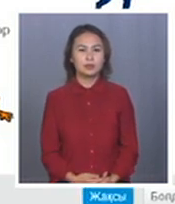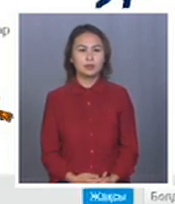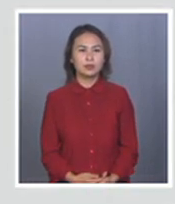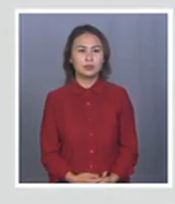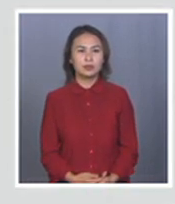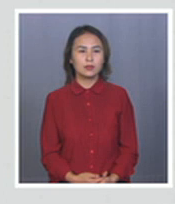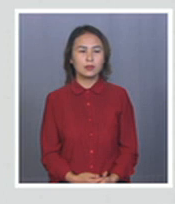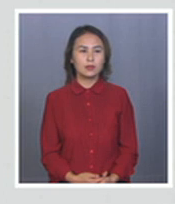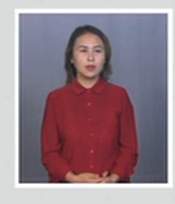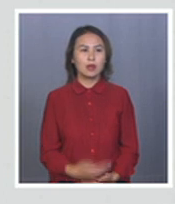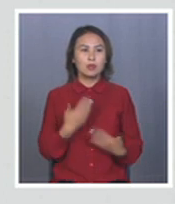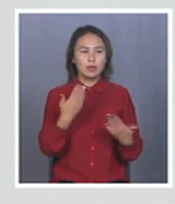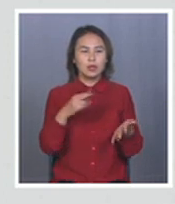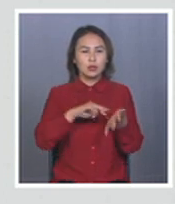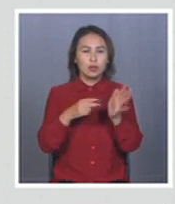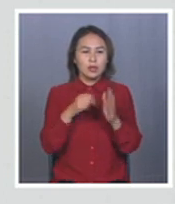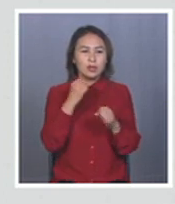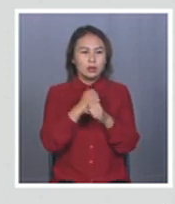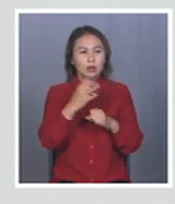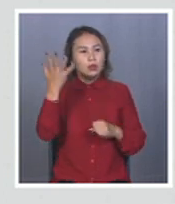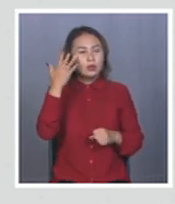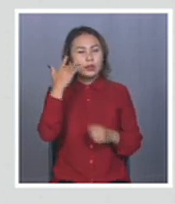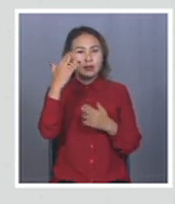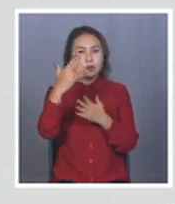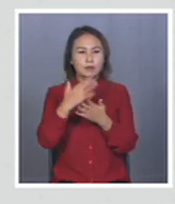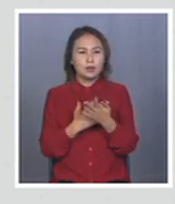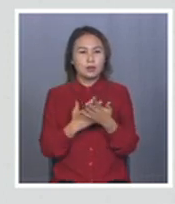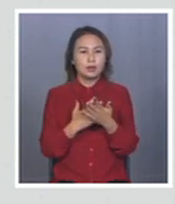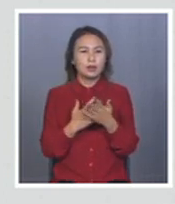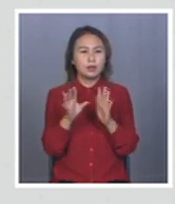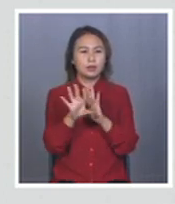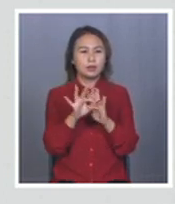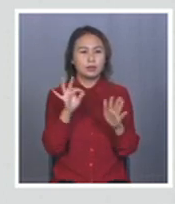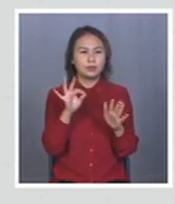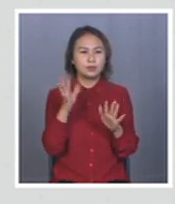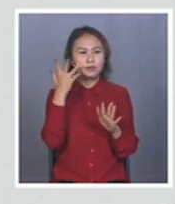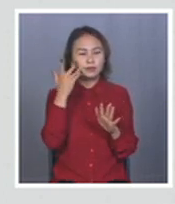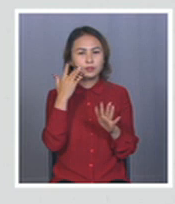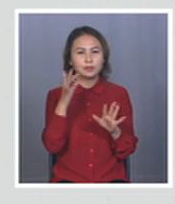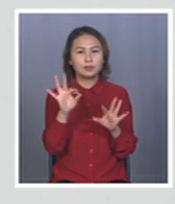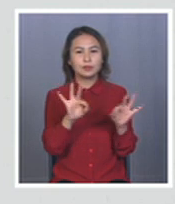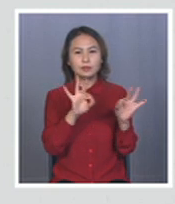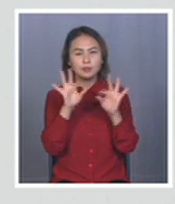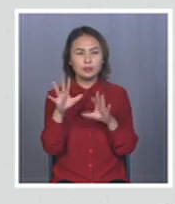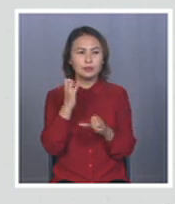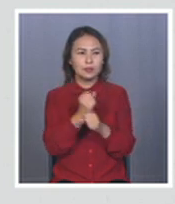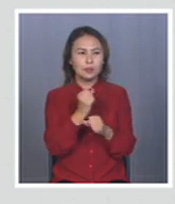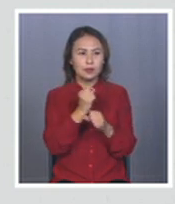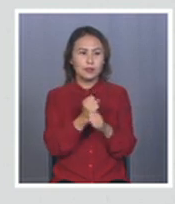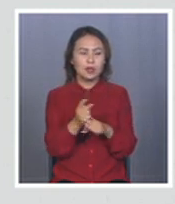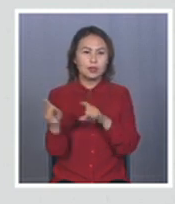біз бұл жобаны істеу барысында тізімді қолданамыз. Тізім жасау үшін деректер блогына